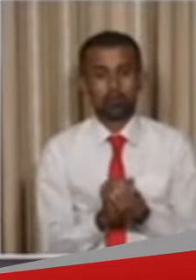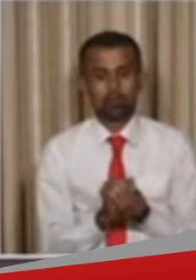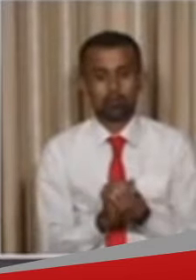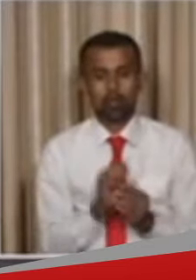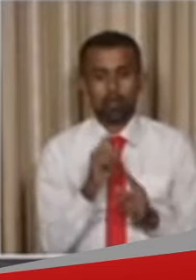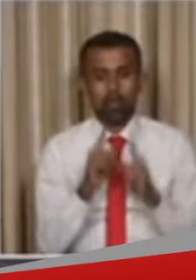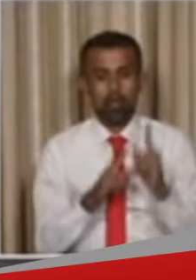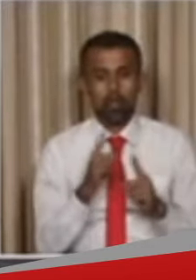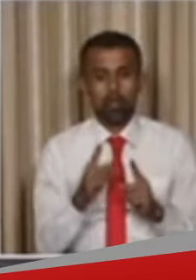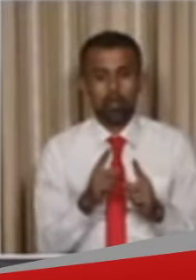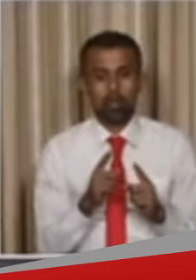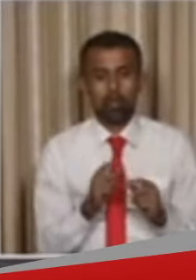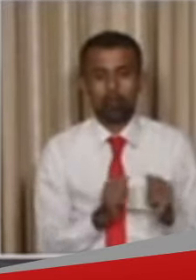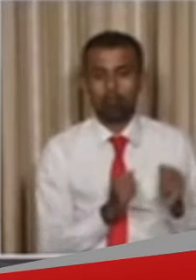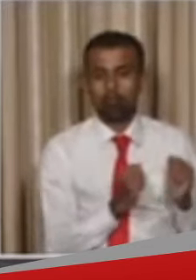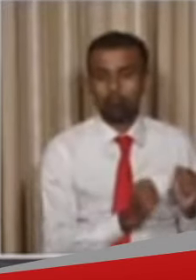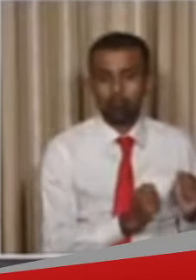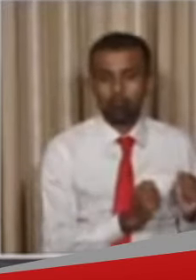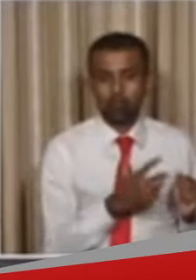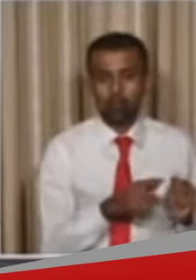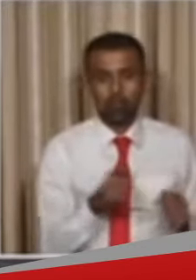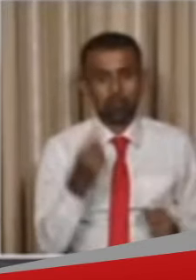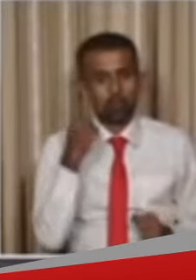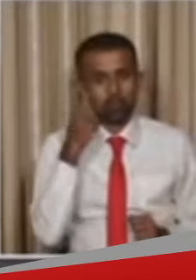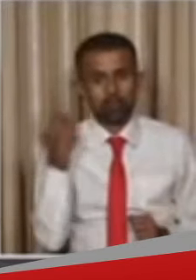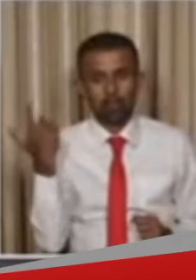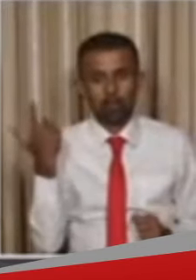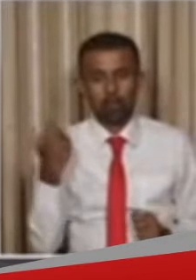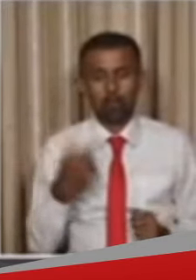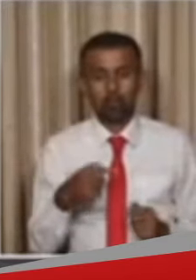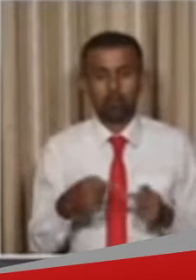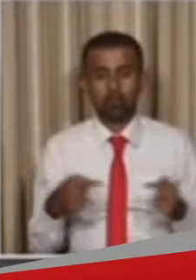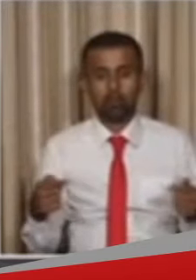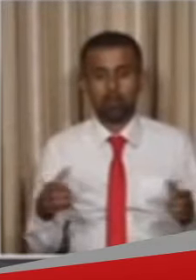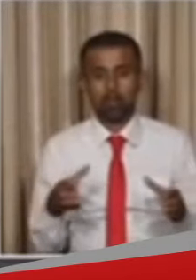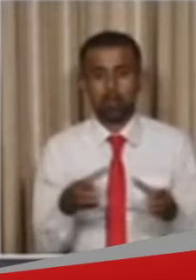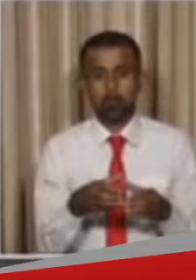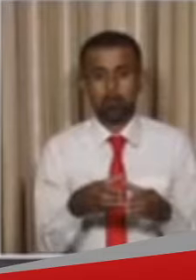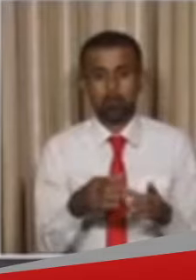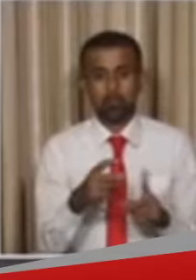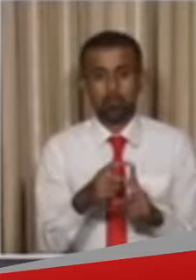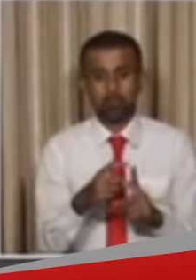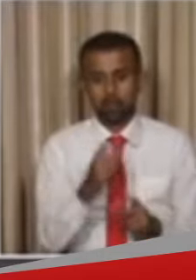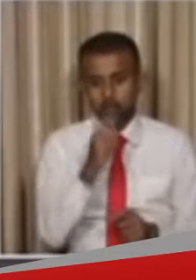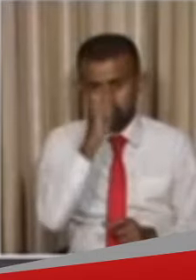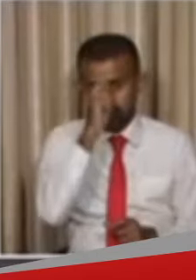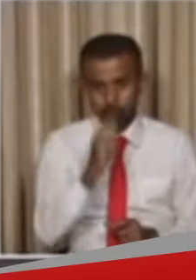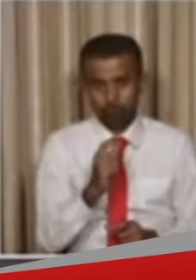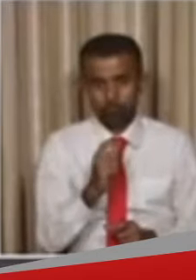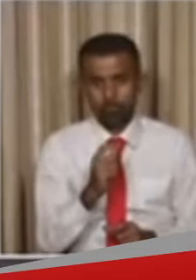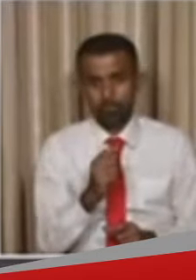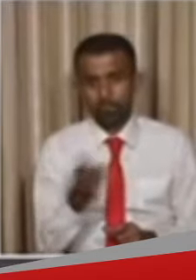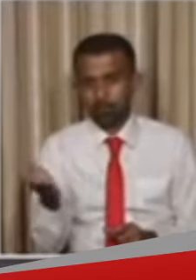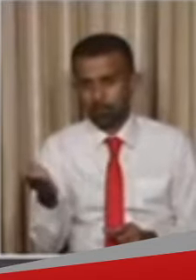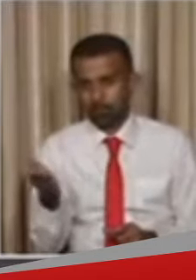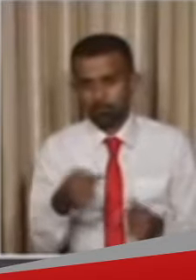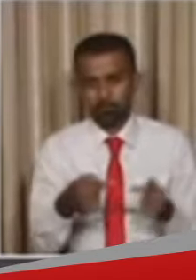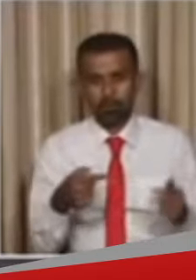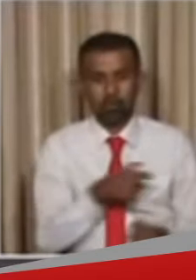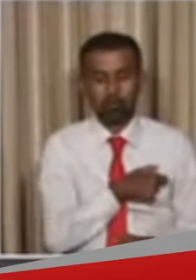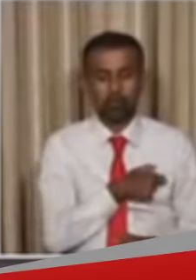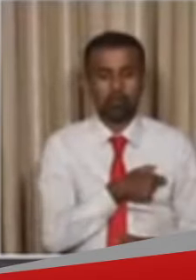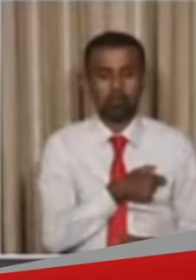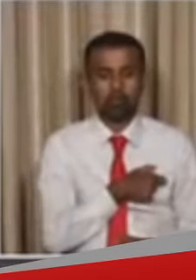කරපු ප්‍රබලය වාඩි වෙලා ඉඳගෙන ඒ අය දන්නෙත් නැහැ අපේ විපක්ෂයේ දායසිරි මන්ත්‍රීතුමත් අපේ විපක්ෂ නායකතුමත් මේ